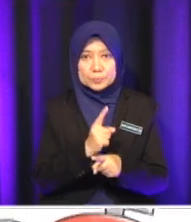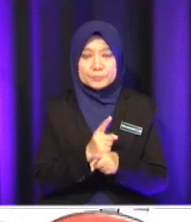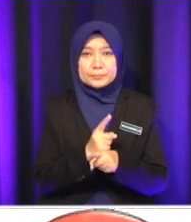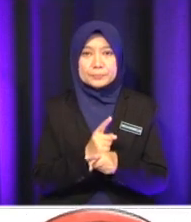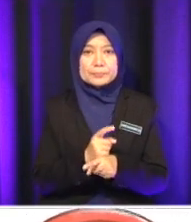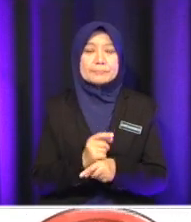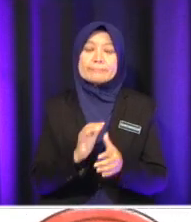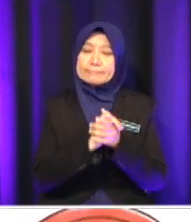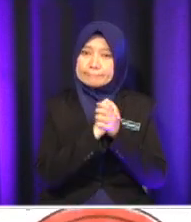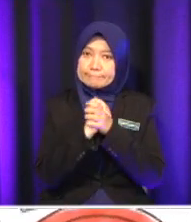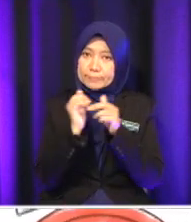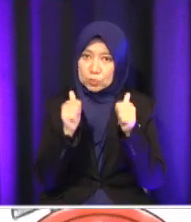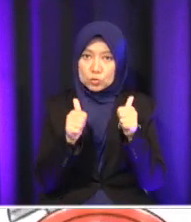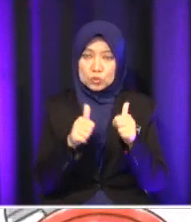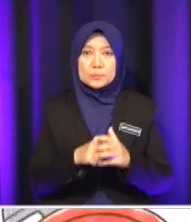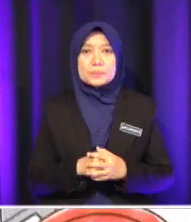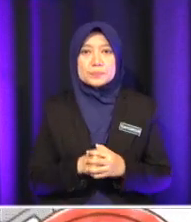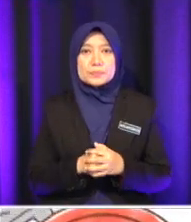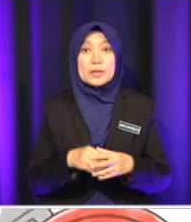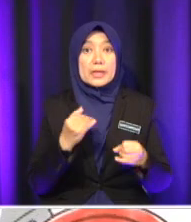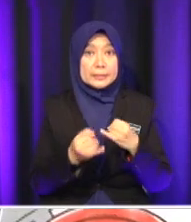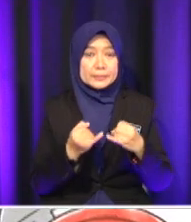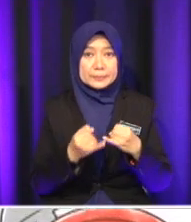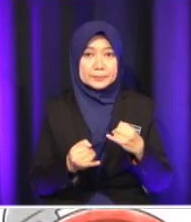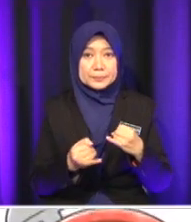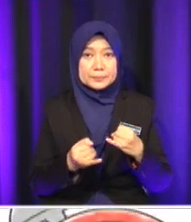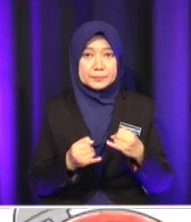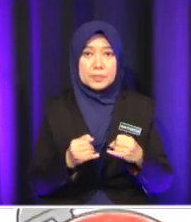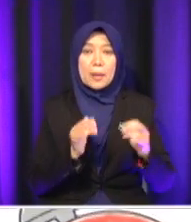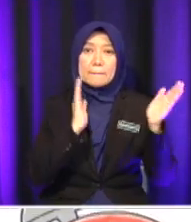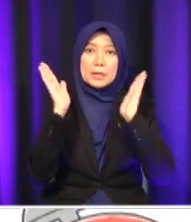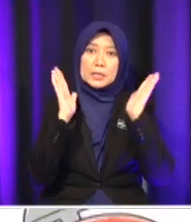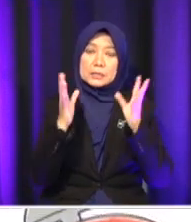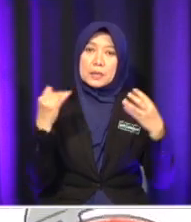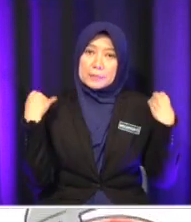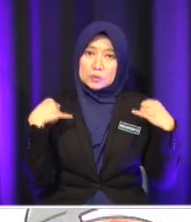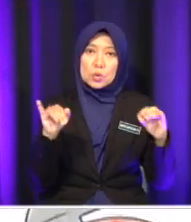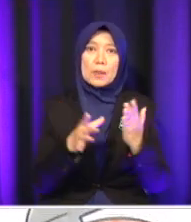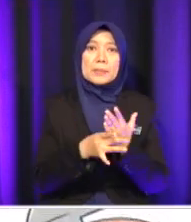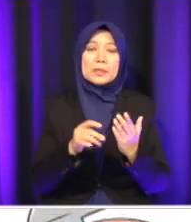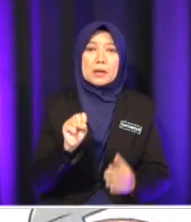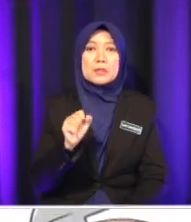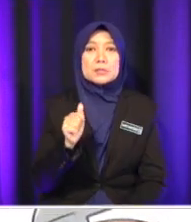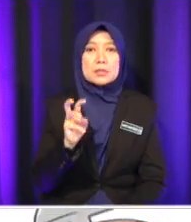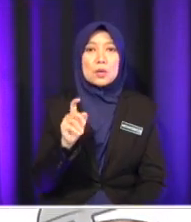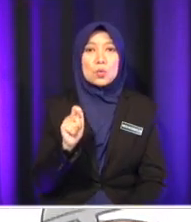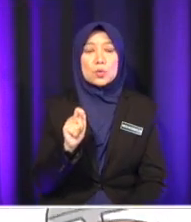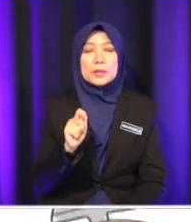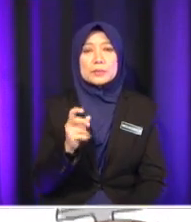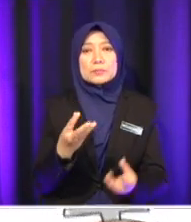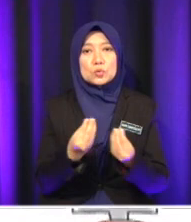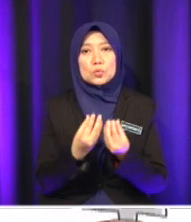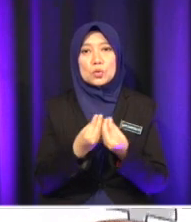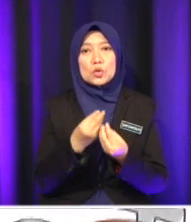bagus oke akhir sekali kita tengok Malaysia menjual minyak sawit bernilai RM